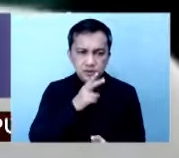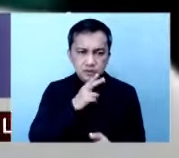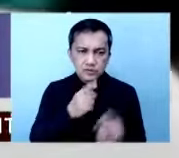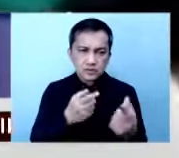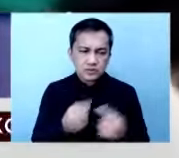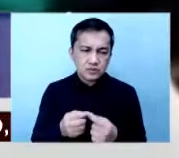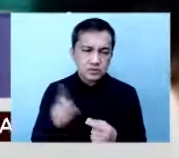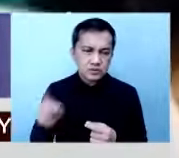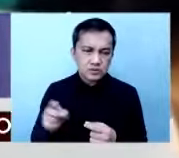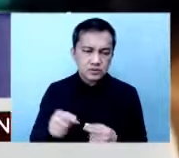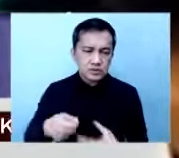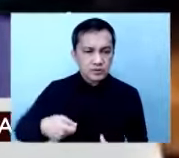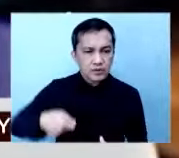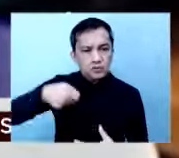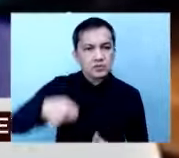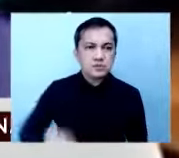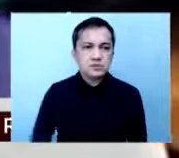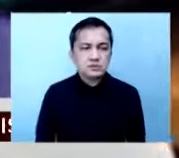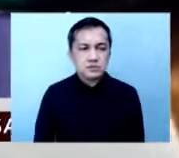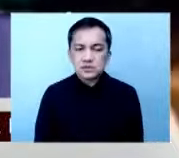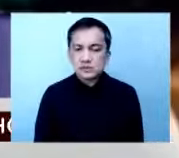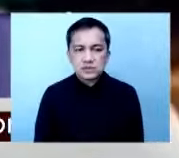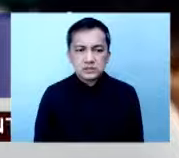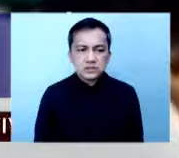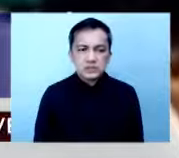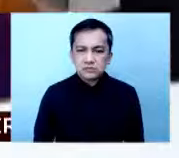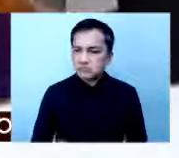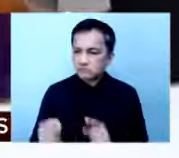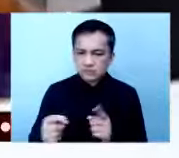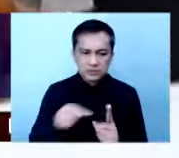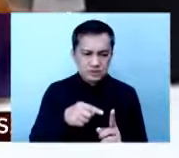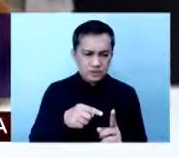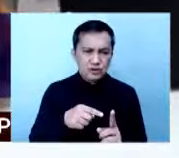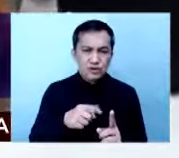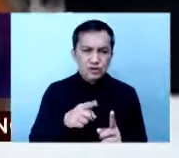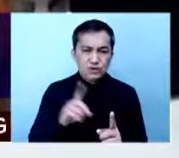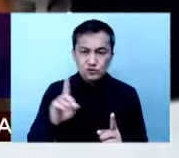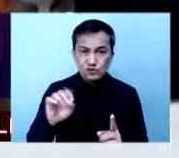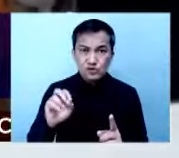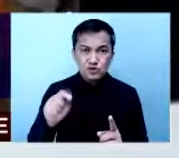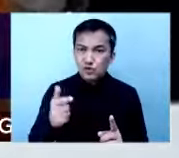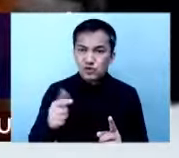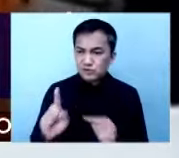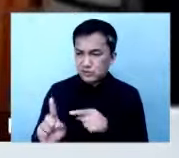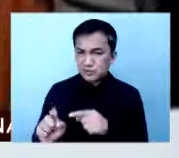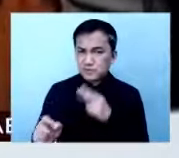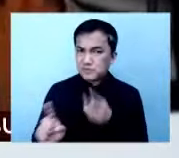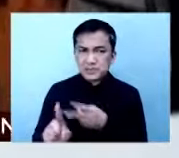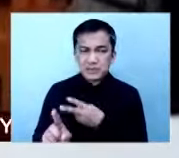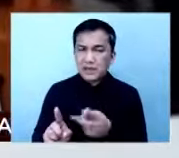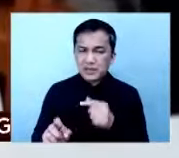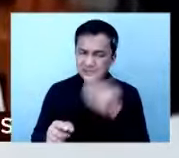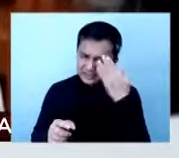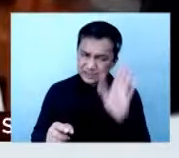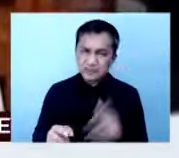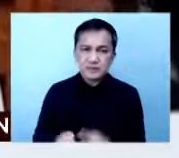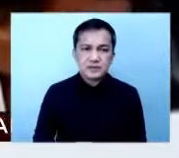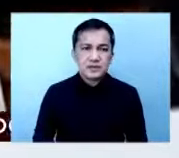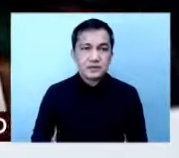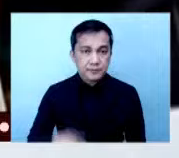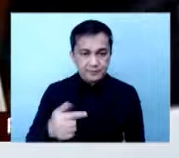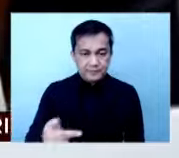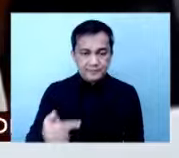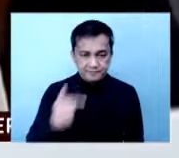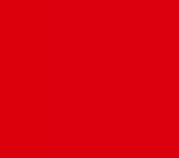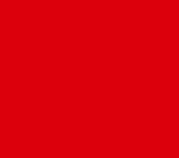na mang-hostage. Hindi naman magkakilala si alias Dodong at ang biktima. Nagbabalita mula sa Frontline, Gary De